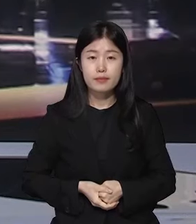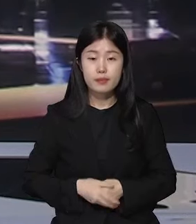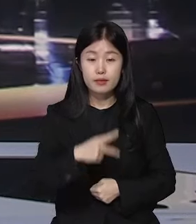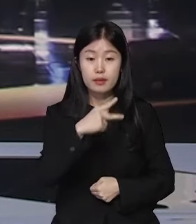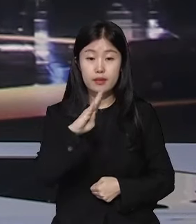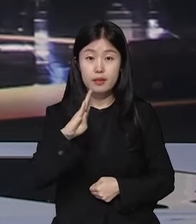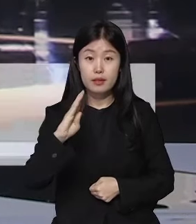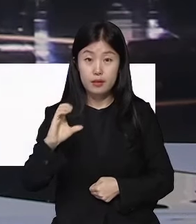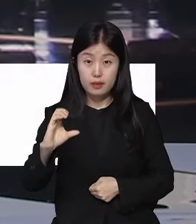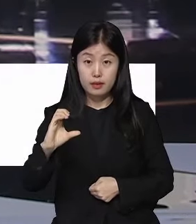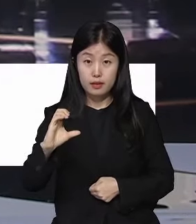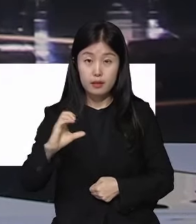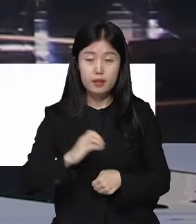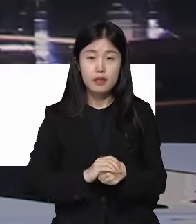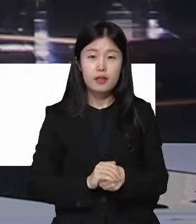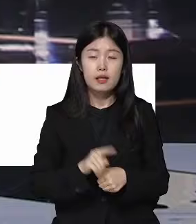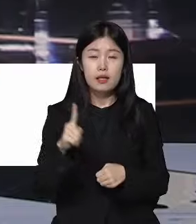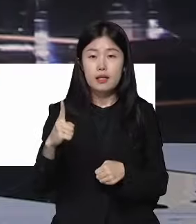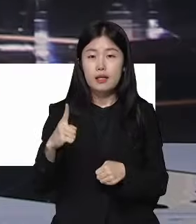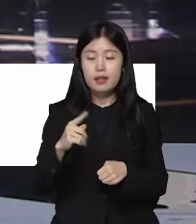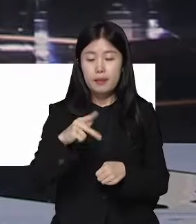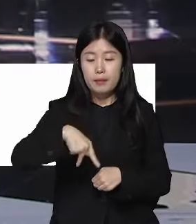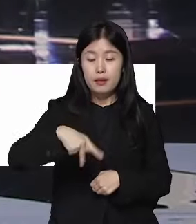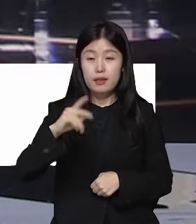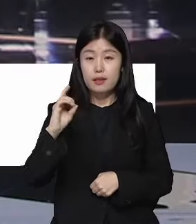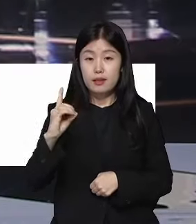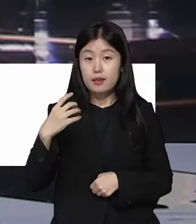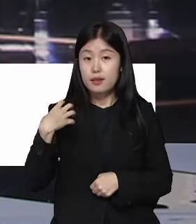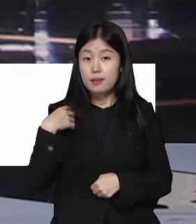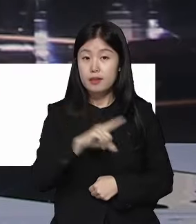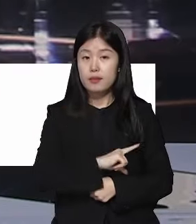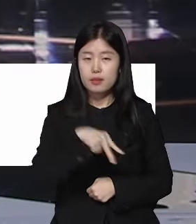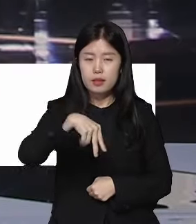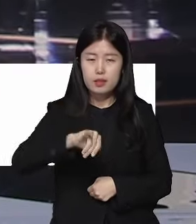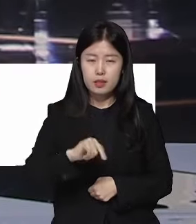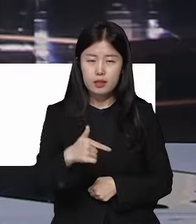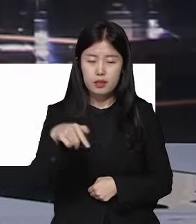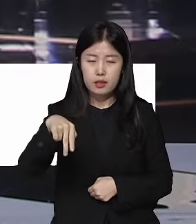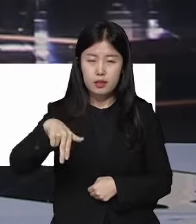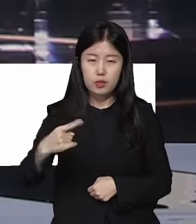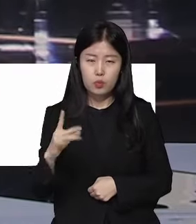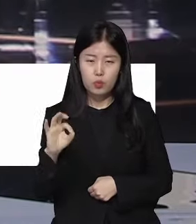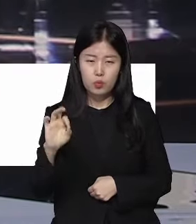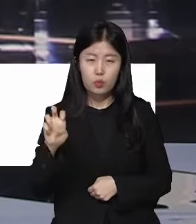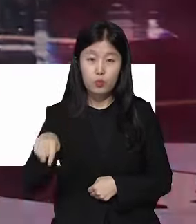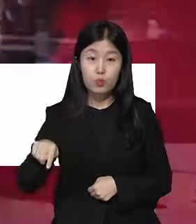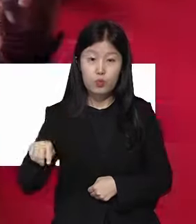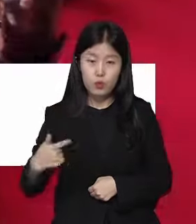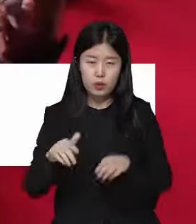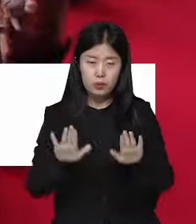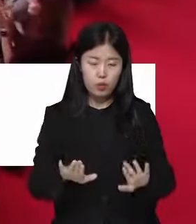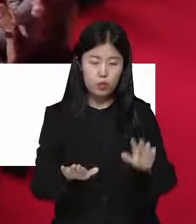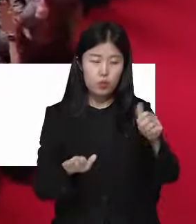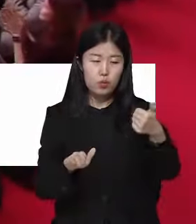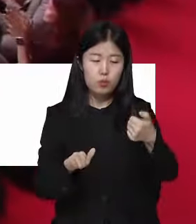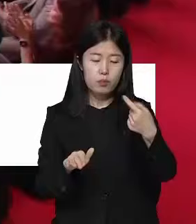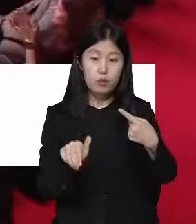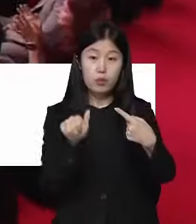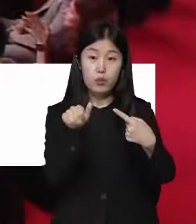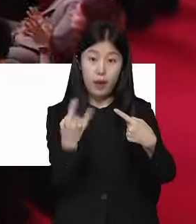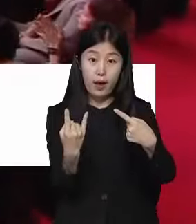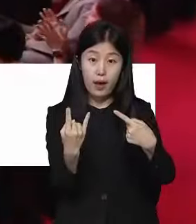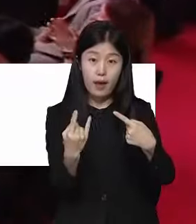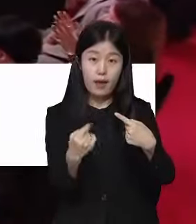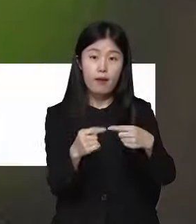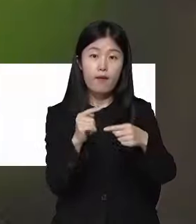KBC 광주방송의 신종문 PD가 제51회 한국방송대상에서 개인상과 작품상을 수상했습니다.